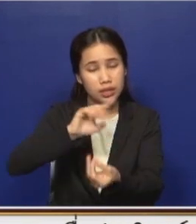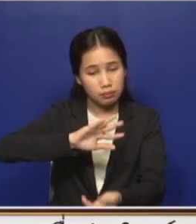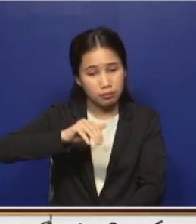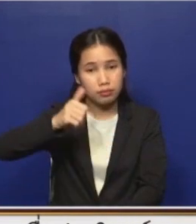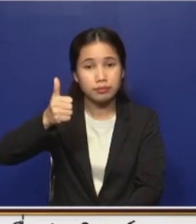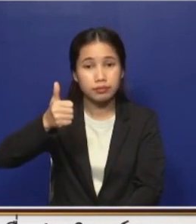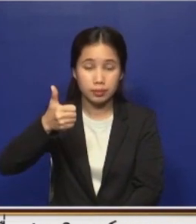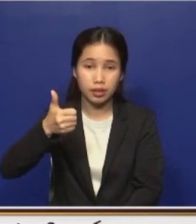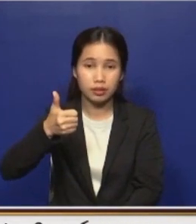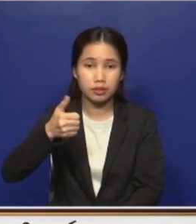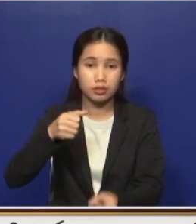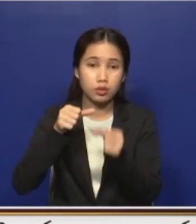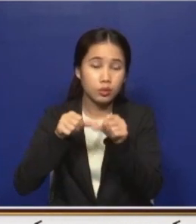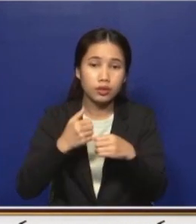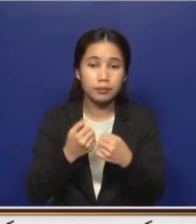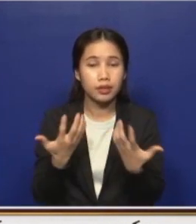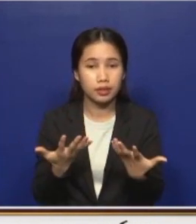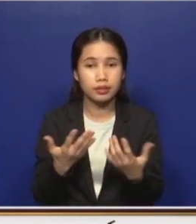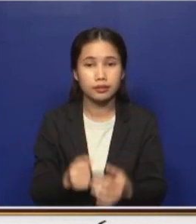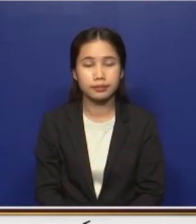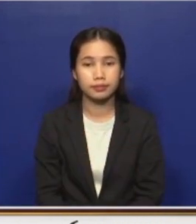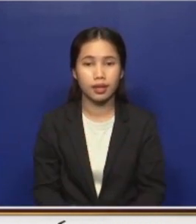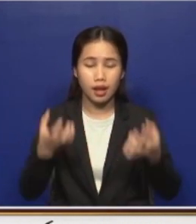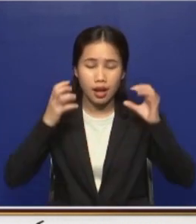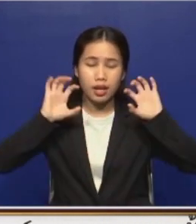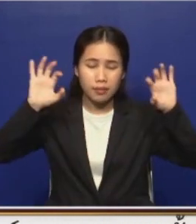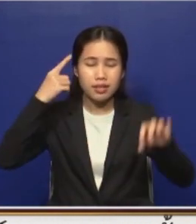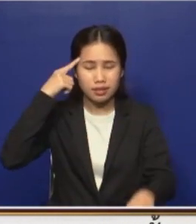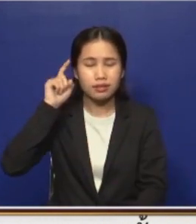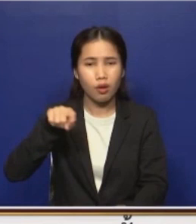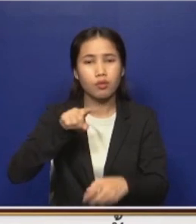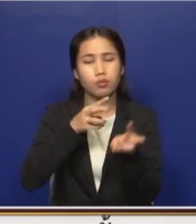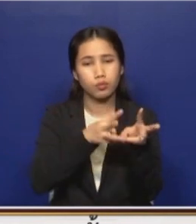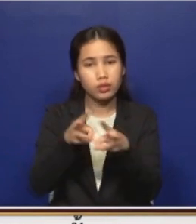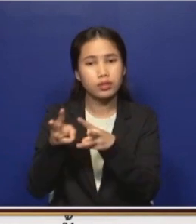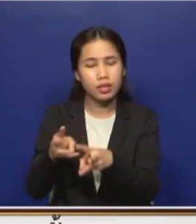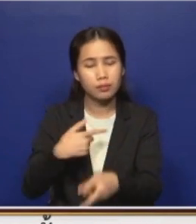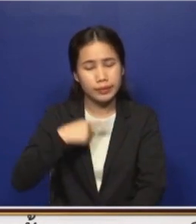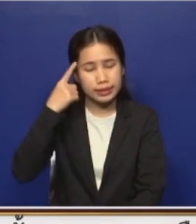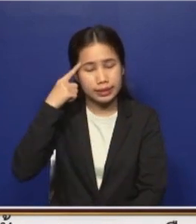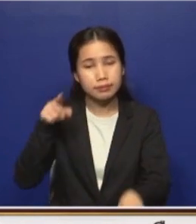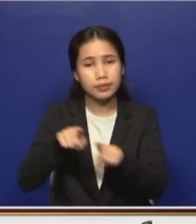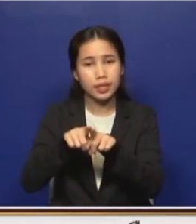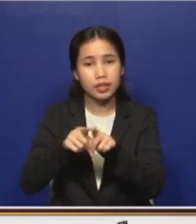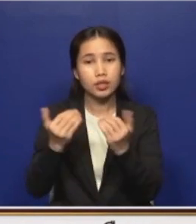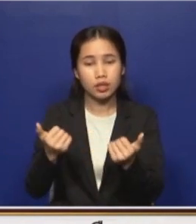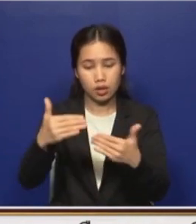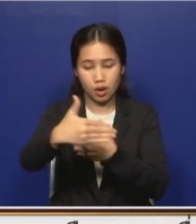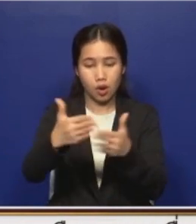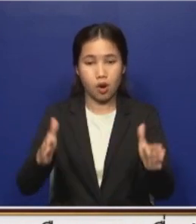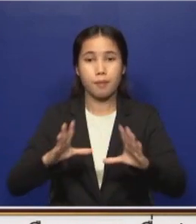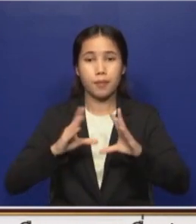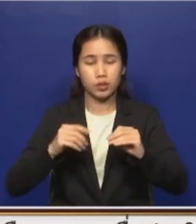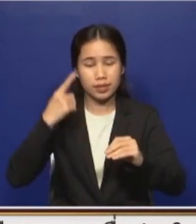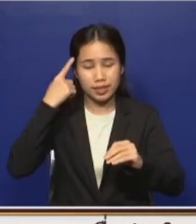จะไปคุยกันนะครับตรงนี้นะฮะมันแสดงให้เห็นว่าจาก 1,900 กว่